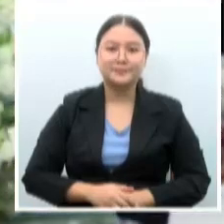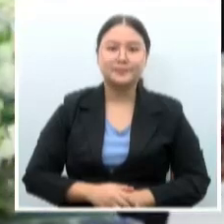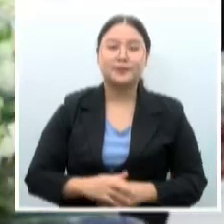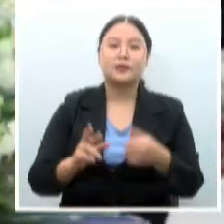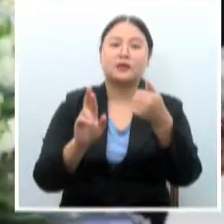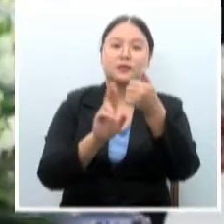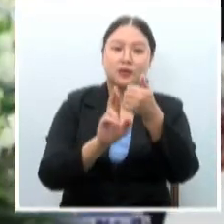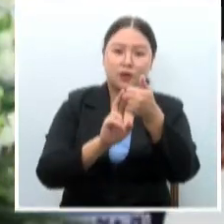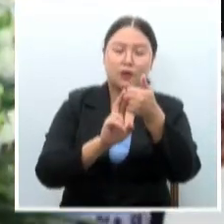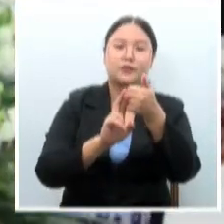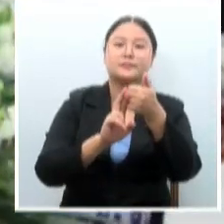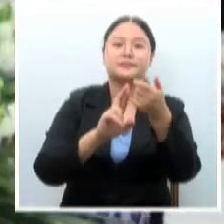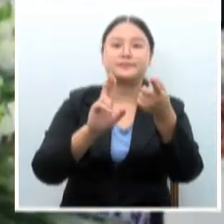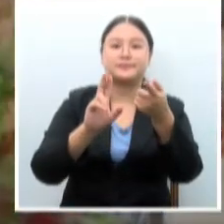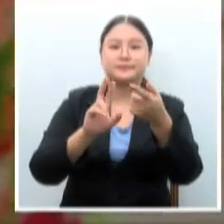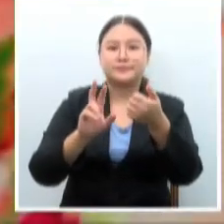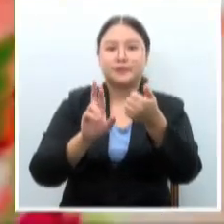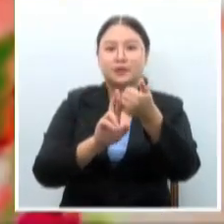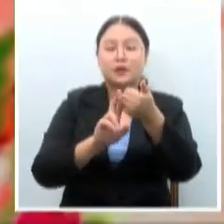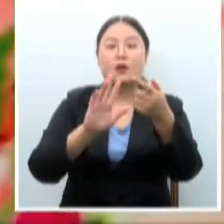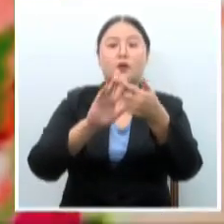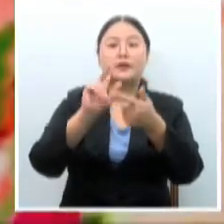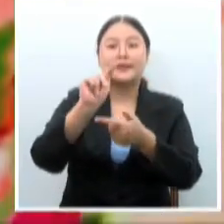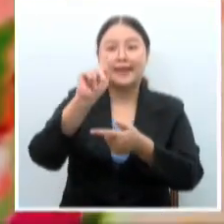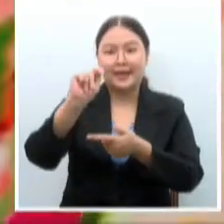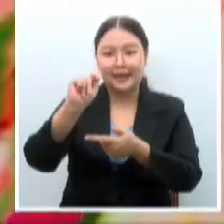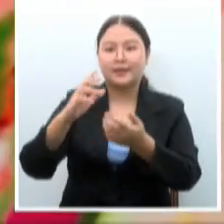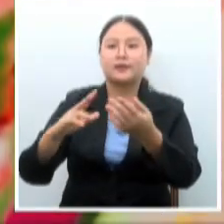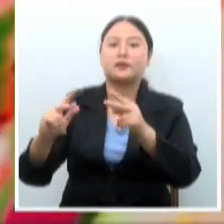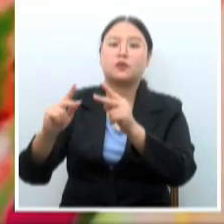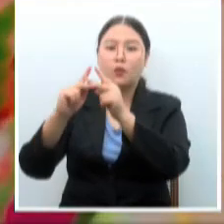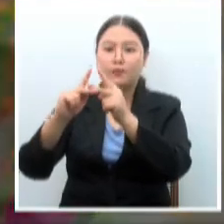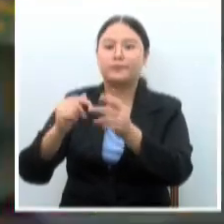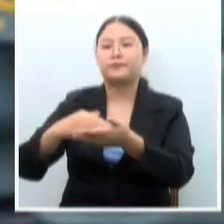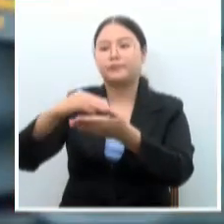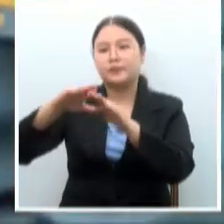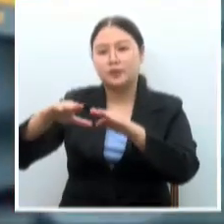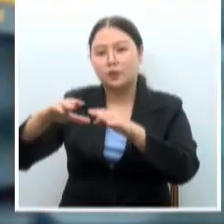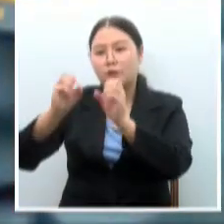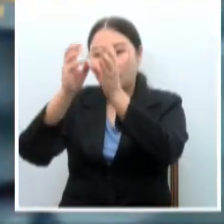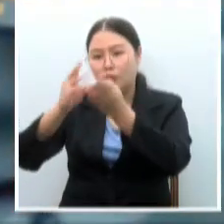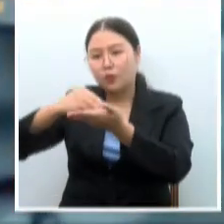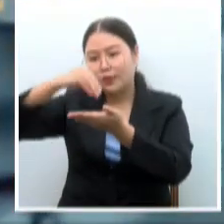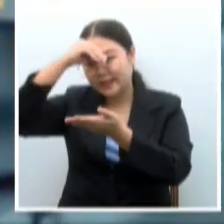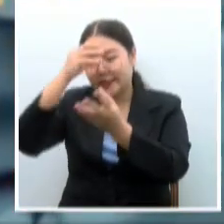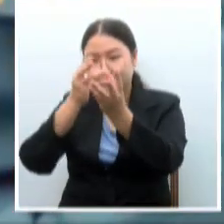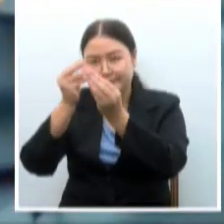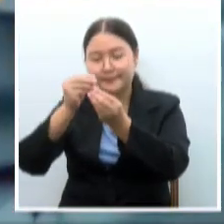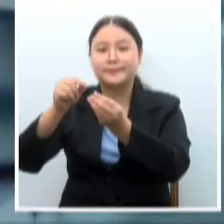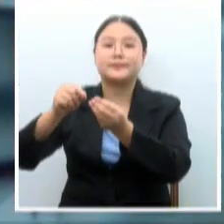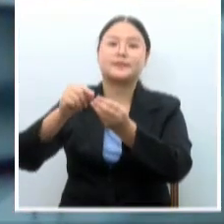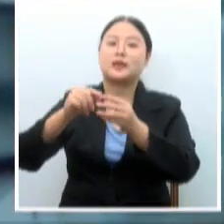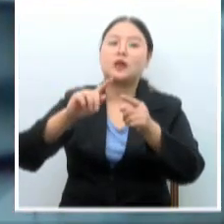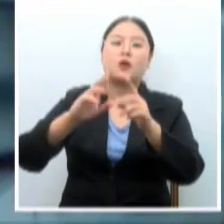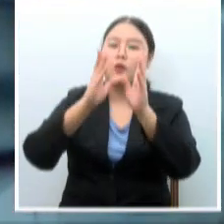องผู้อำนวยการสำนักงานเขตพื้นที่การศึกษาผู้อำนวยการกลุ่มศึกษานิเทศคณะผู้บริหารสถานศึกษาครูบุ